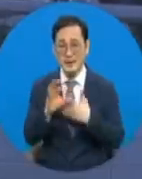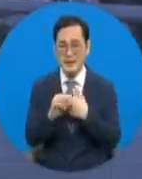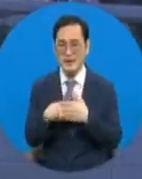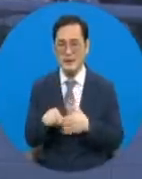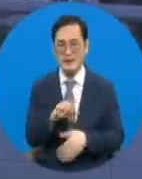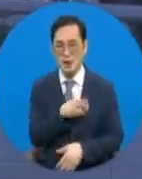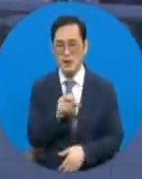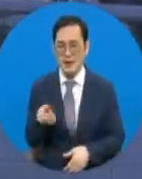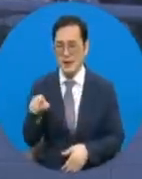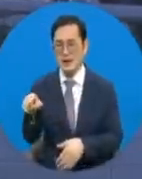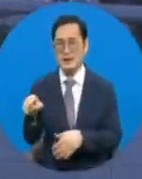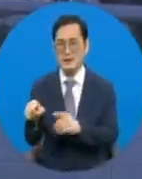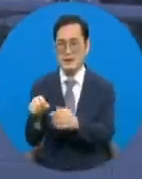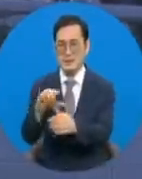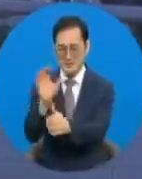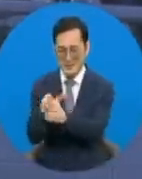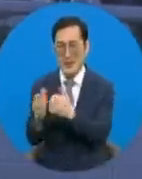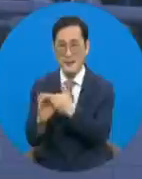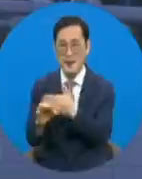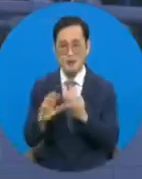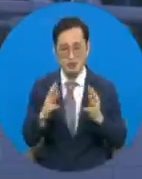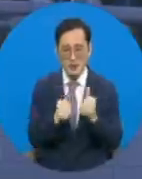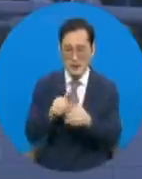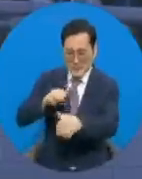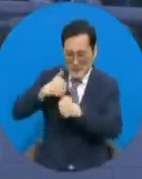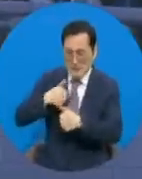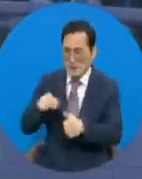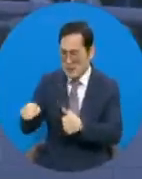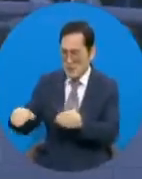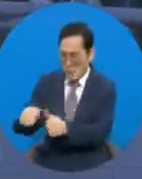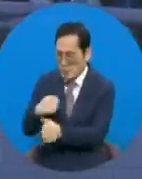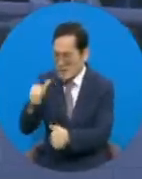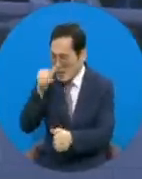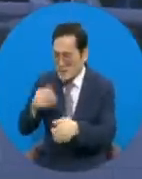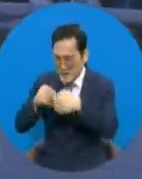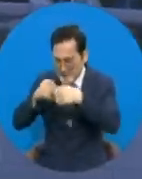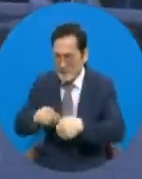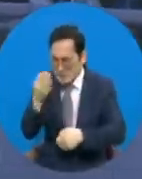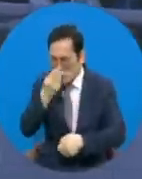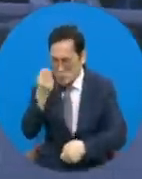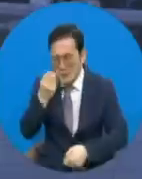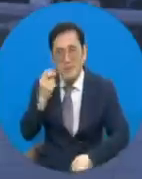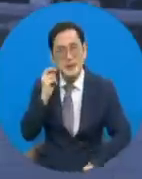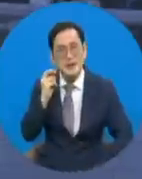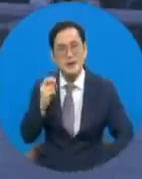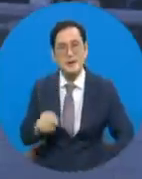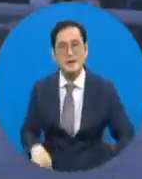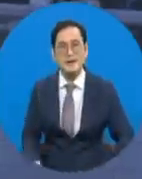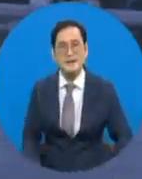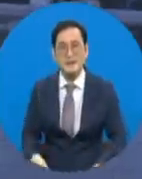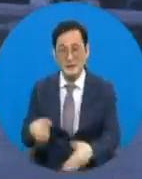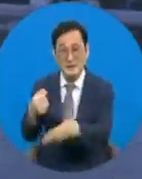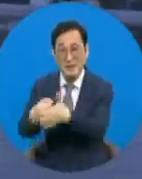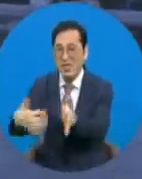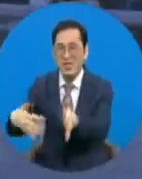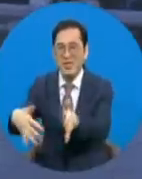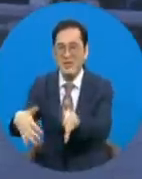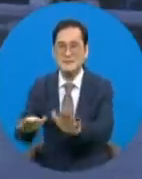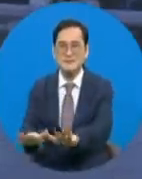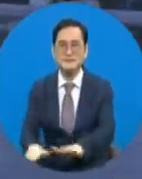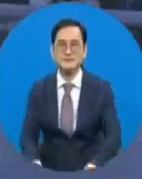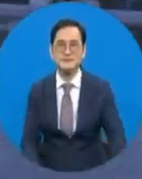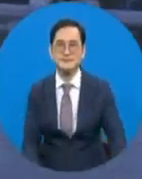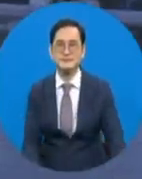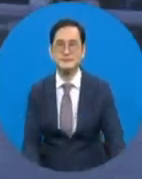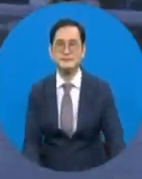여권에서도 아주 명명백백하게 밝히려고 노력을 할 겁니다. 저희가 조금 더 이 이슈는 지켜보도록 하겠습니다.